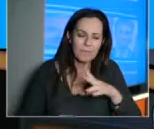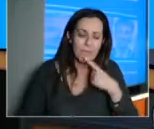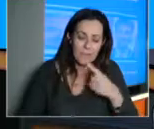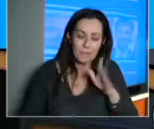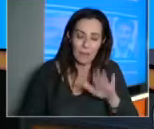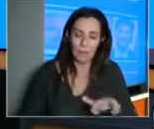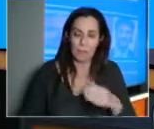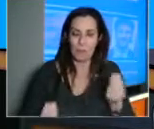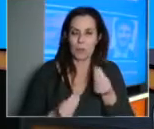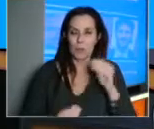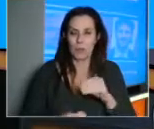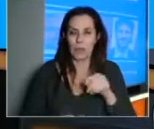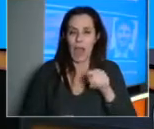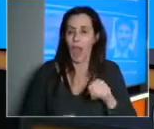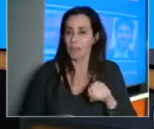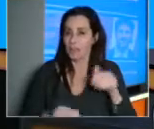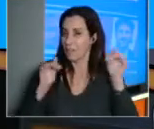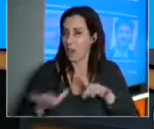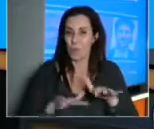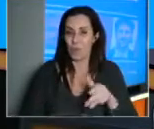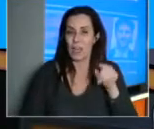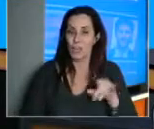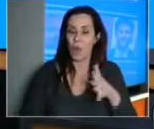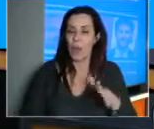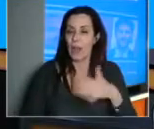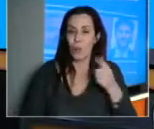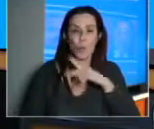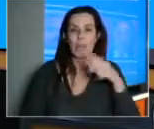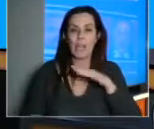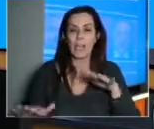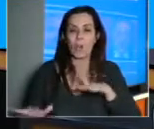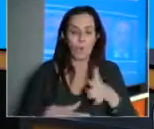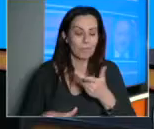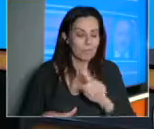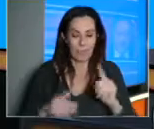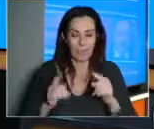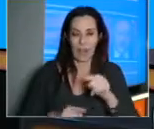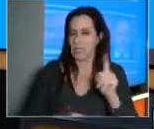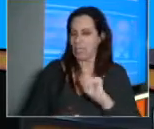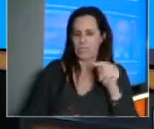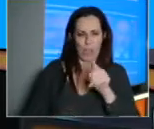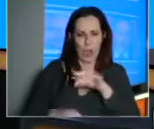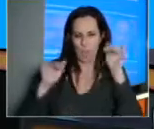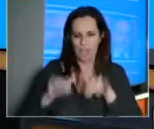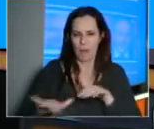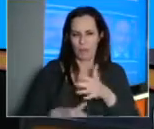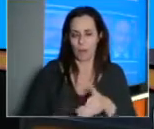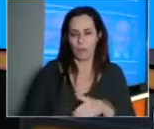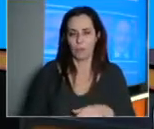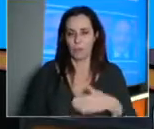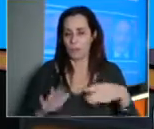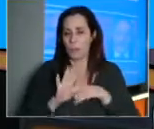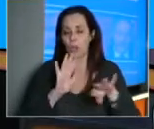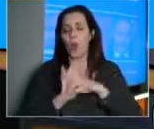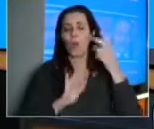מה, אני אגיד לך אפילו משהו מעבר לזה. על זה נפלה הממשלה, על זה אולי לא תהיה קואליציה, על זה לא נפלה הממשלה. הממשלה נפלה חוק